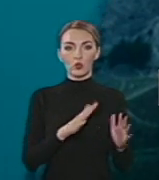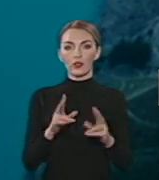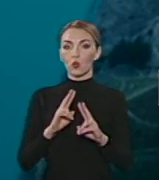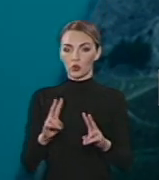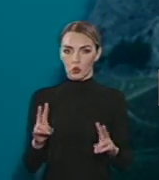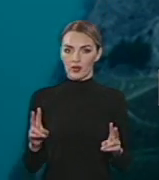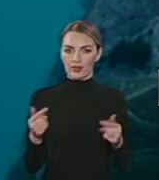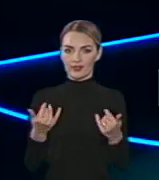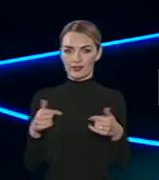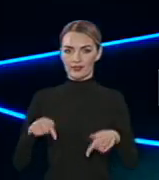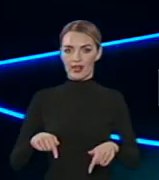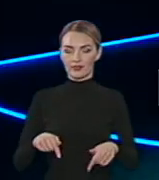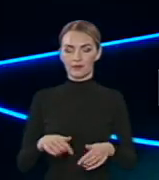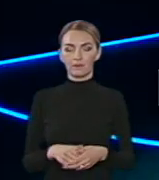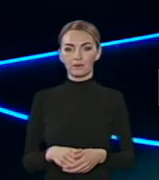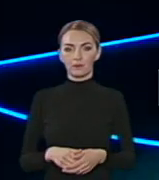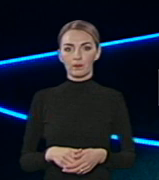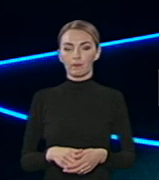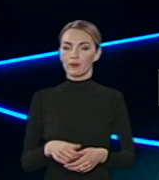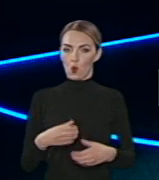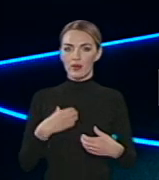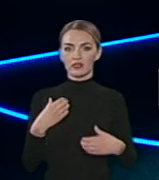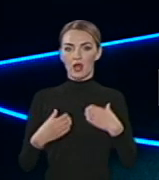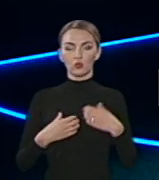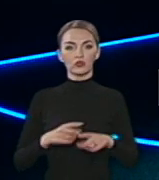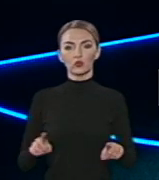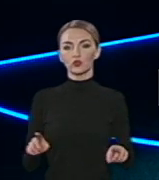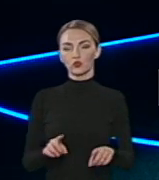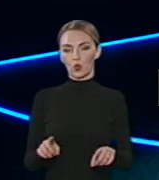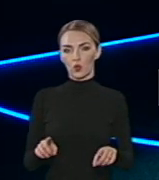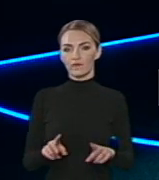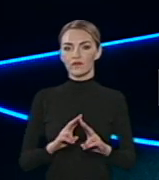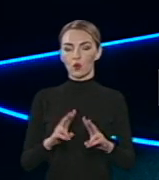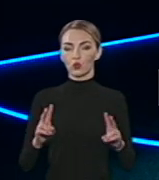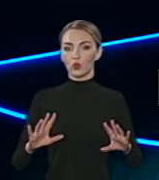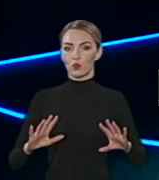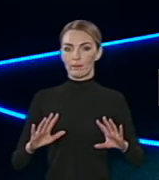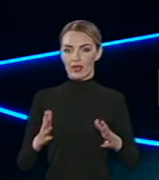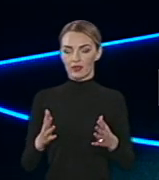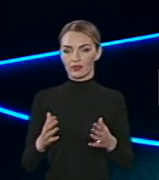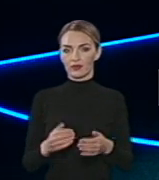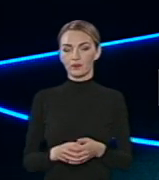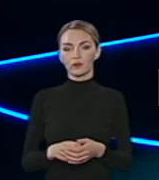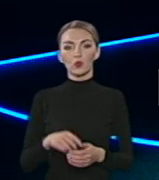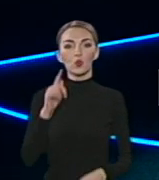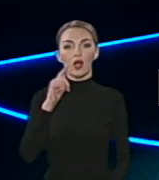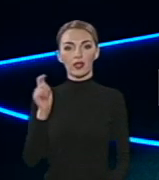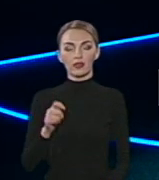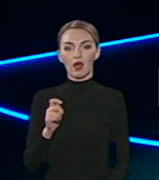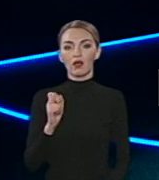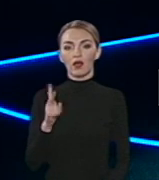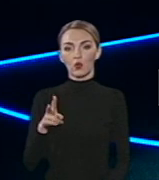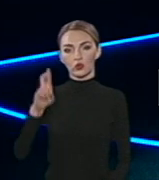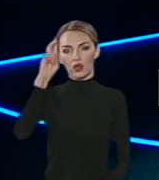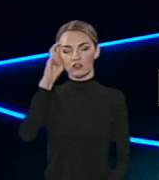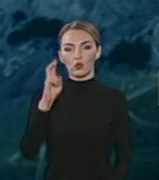которые происходят здесь. Они действительно опасаются, что в какой-то момент Украина как государство просто